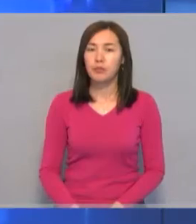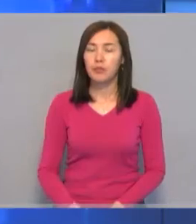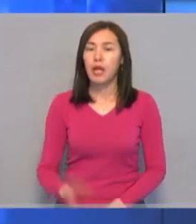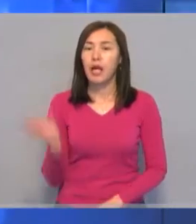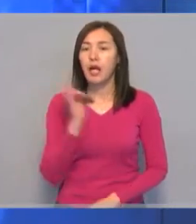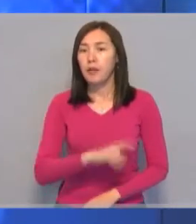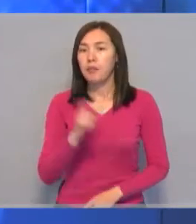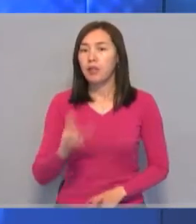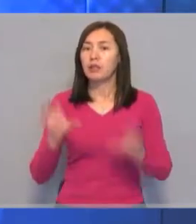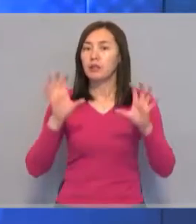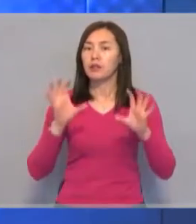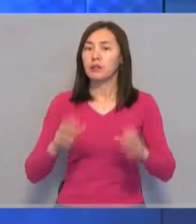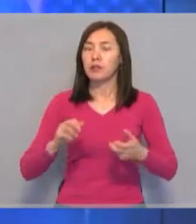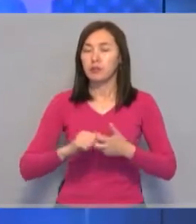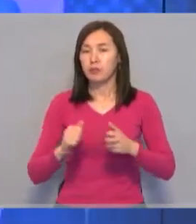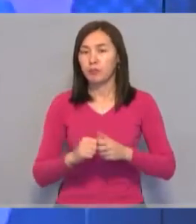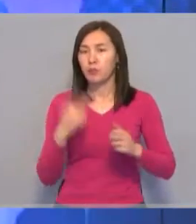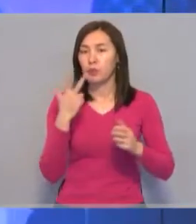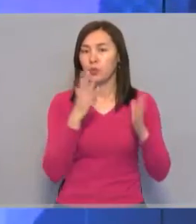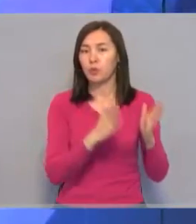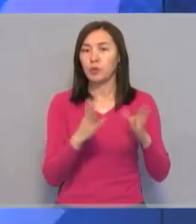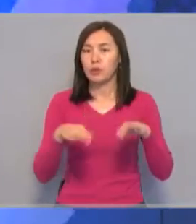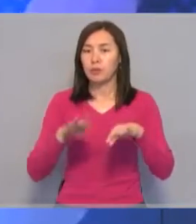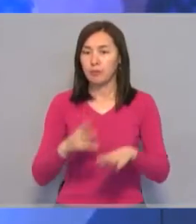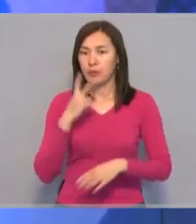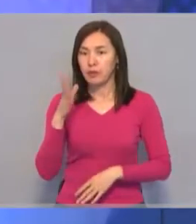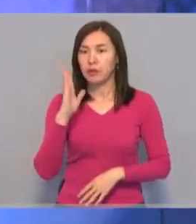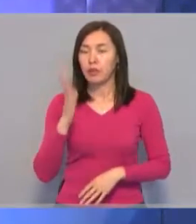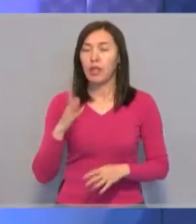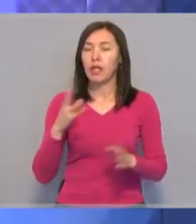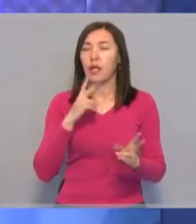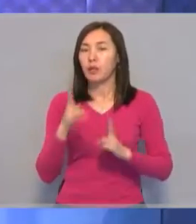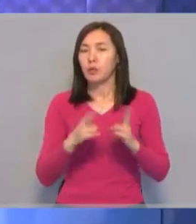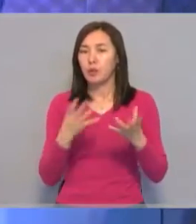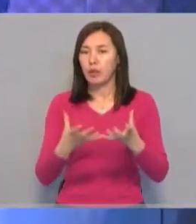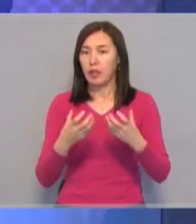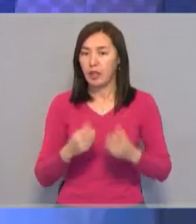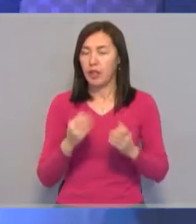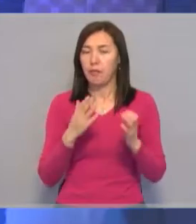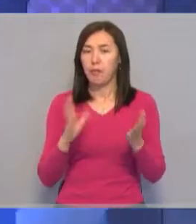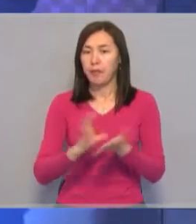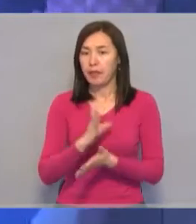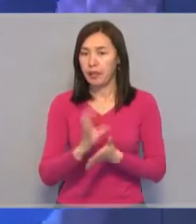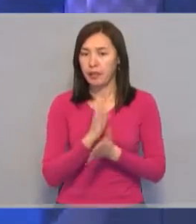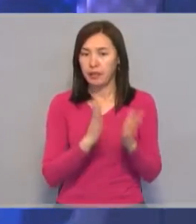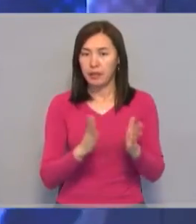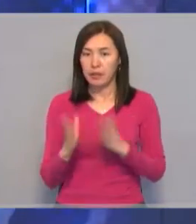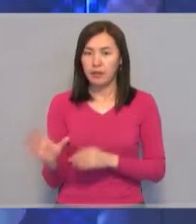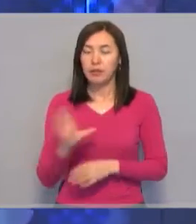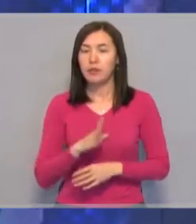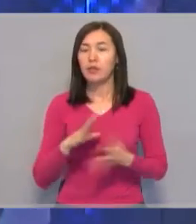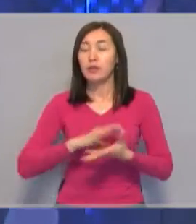Енді тұтынушылардың құқықтарын қорғау мәселелері үш сатылы жүйемен қаралады. Сондай-ақ шағымдарды қабылдаудың бірыңғай ақпараттық жүйесі